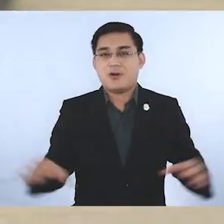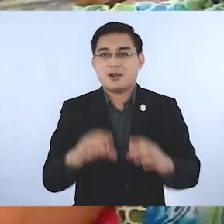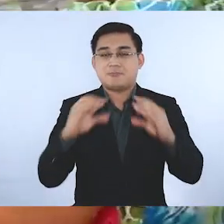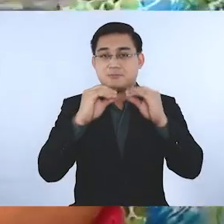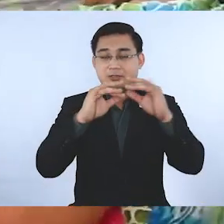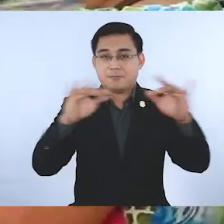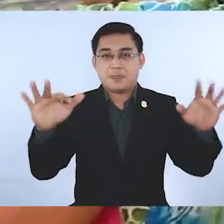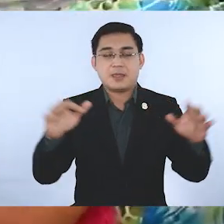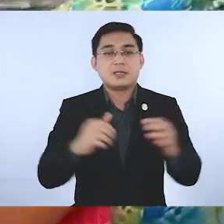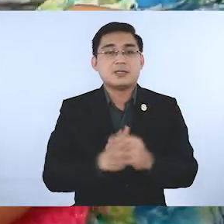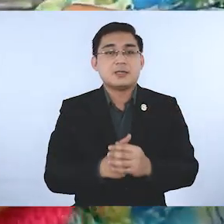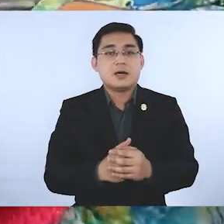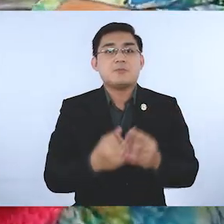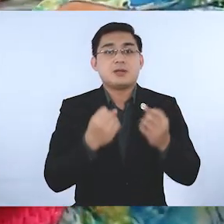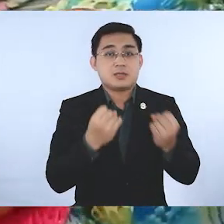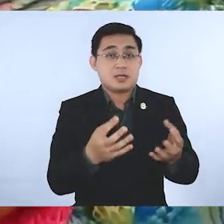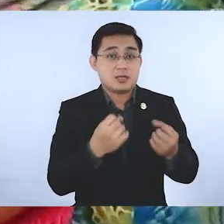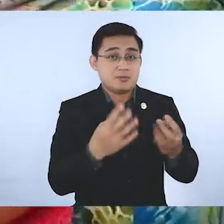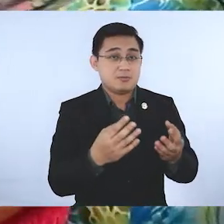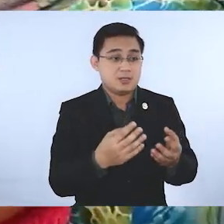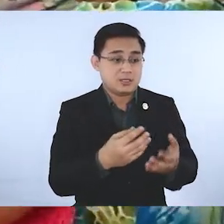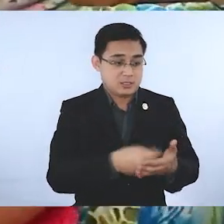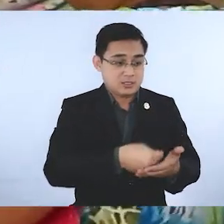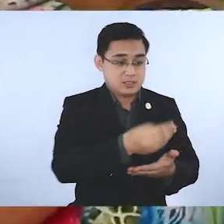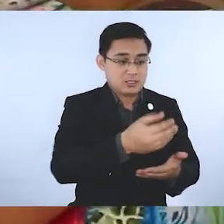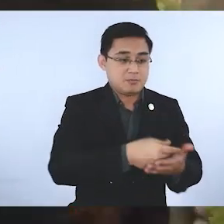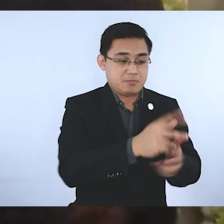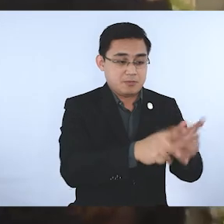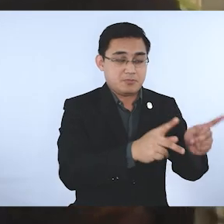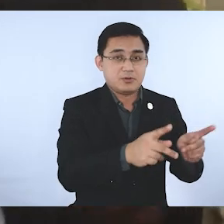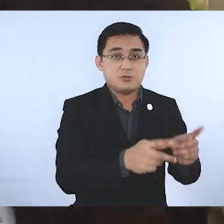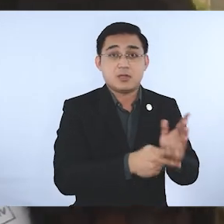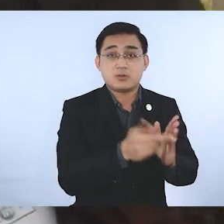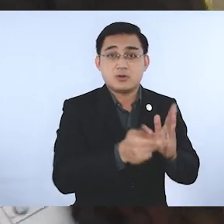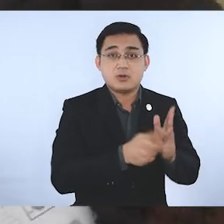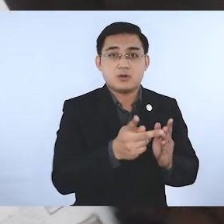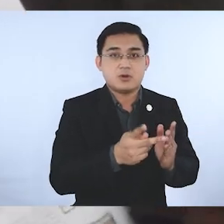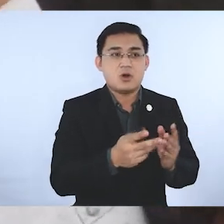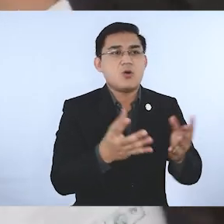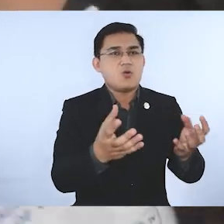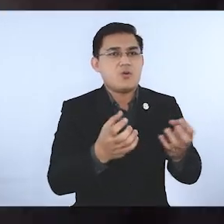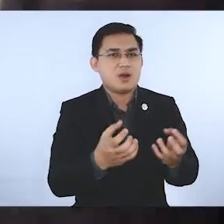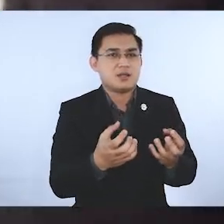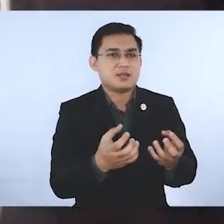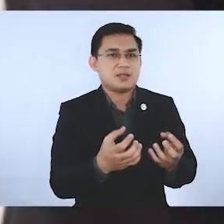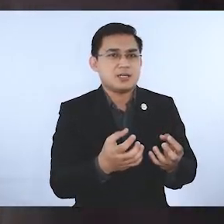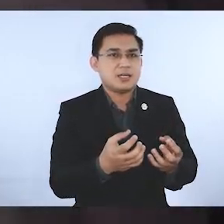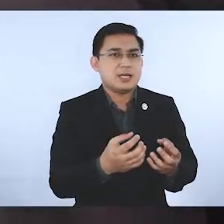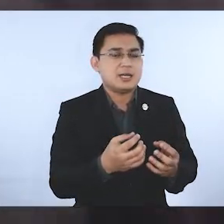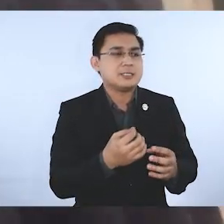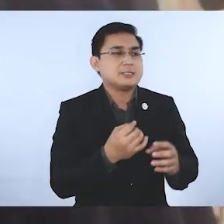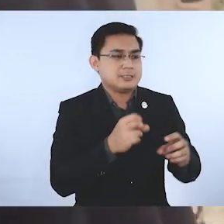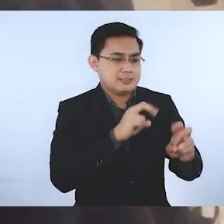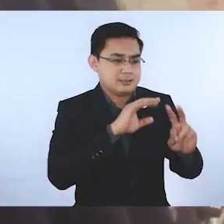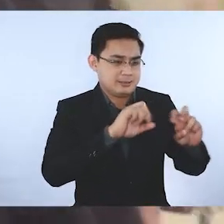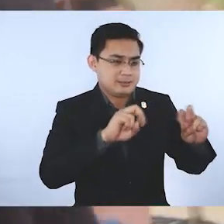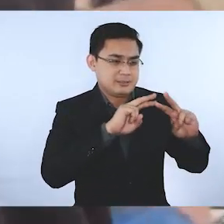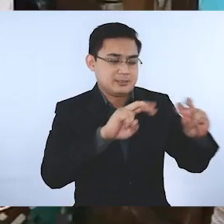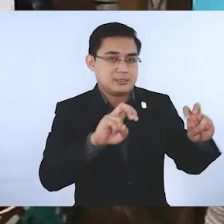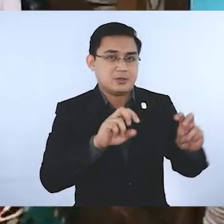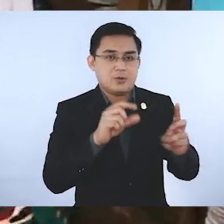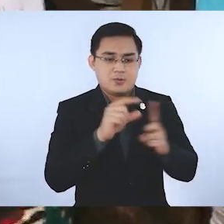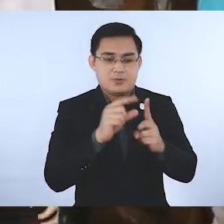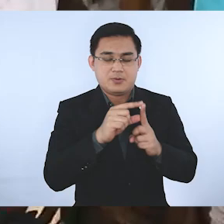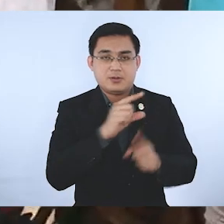pagpapalaganap. Marami sa mga nabigyan ng mga babasahing pasugo ang nagpahayag ng interes na suriin ang mga aral ng Diyos